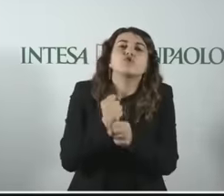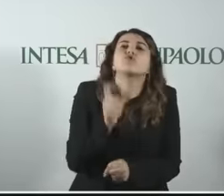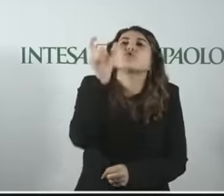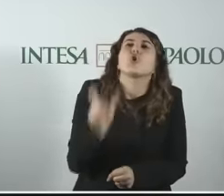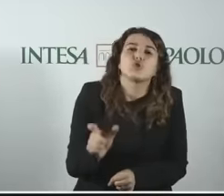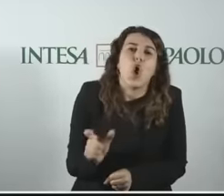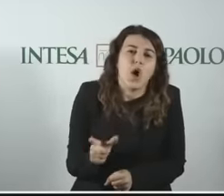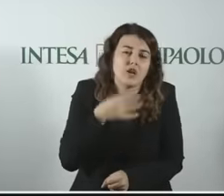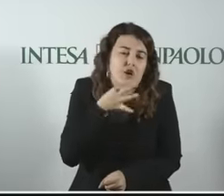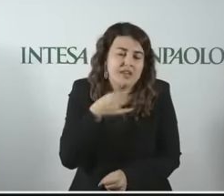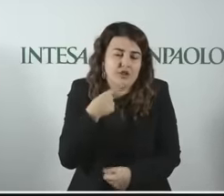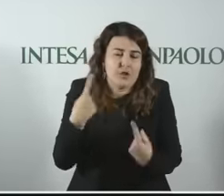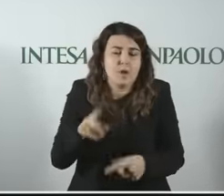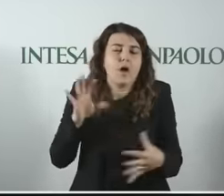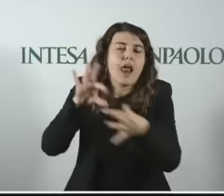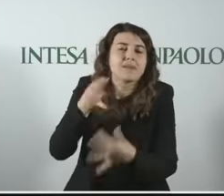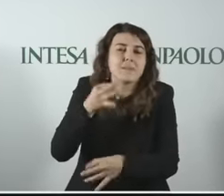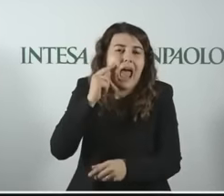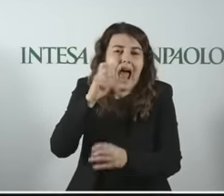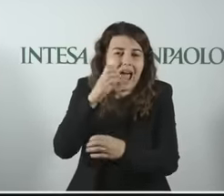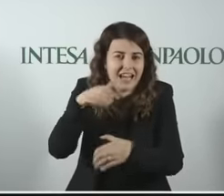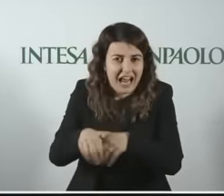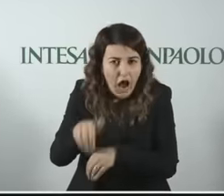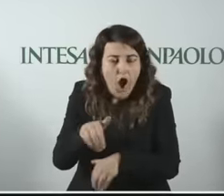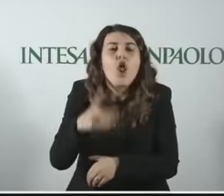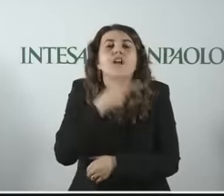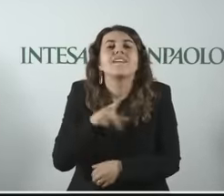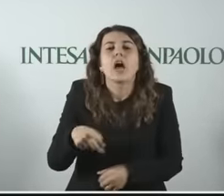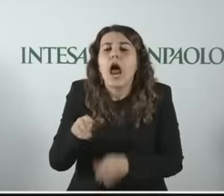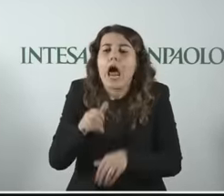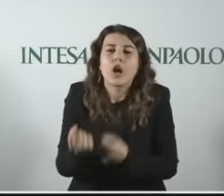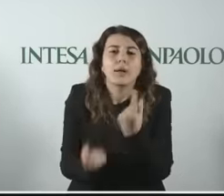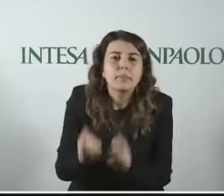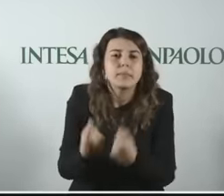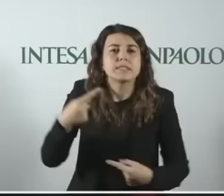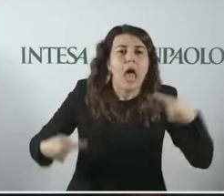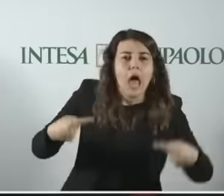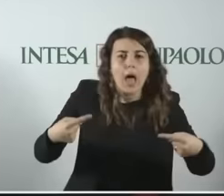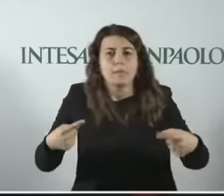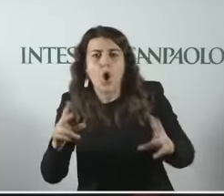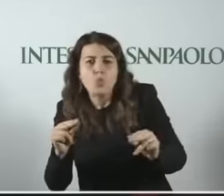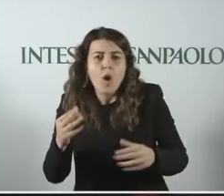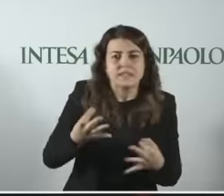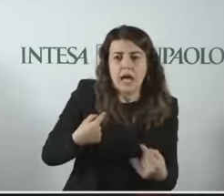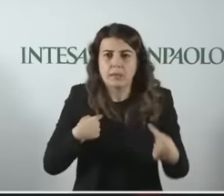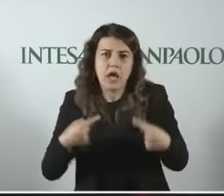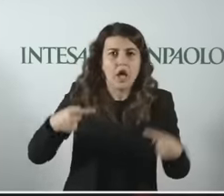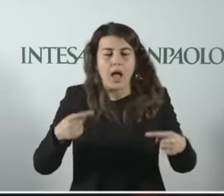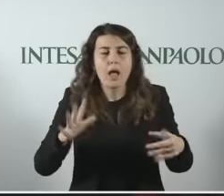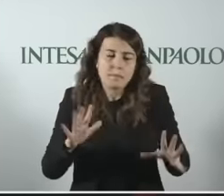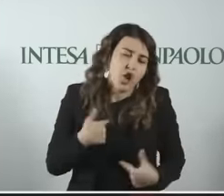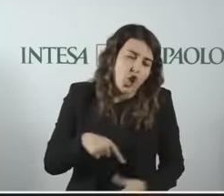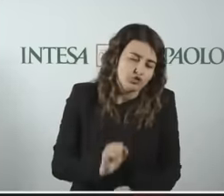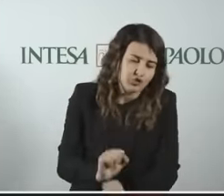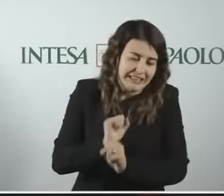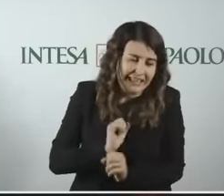ad avere un minimo di rivalità con gli archeologi i quali trovano continuamente cose nuove e ci cambiano le carte in tavola ma di fatto ci si può credere